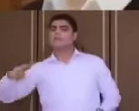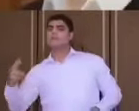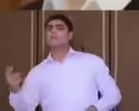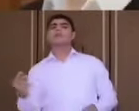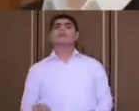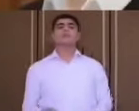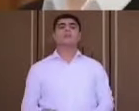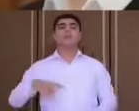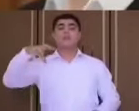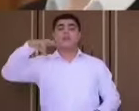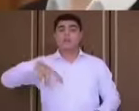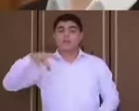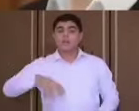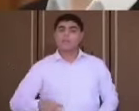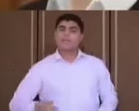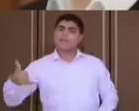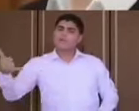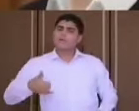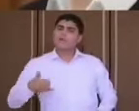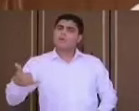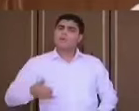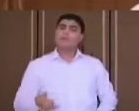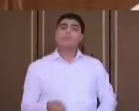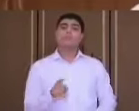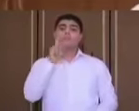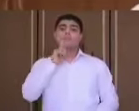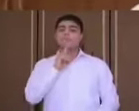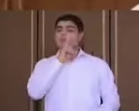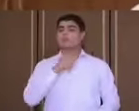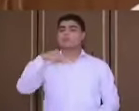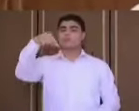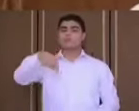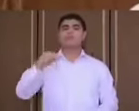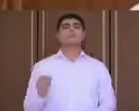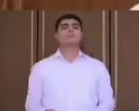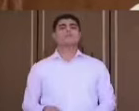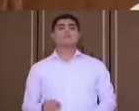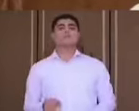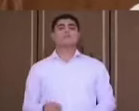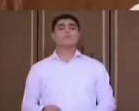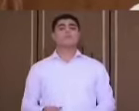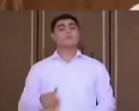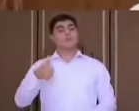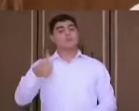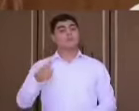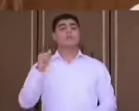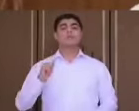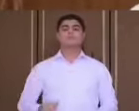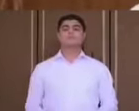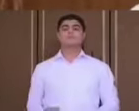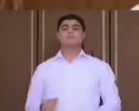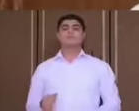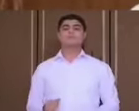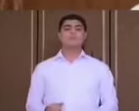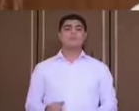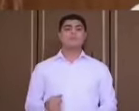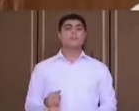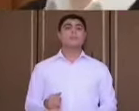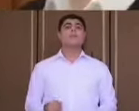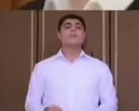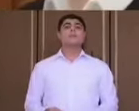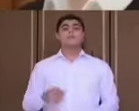أهناسيا. تعرفي فين أهناسيا يا سمسمة؟ أيوة، دي بلد قريبة من بني سويف دلوقتي. شفت أنا شطورة